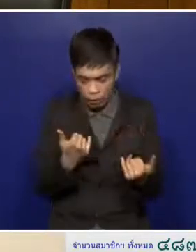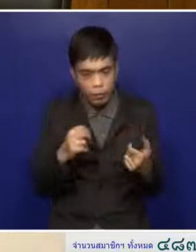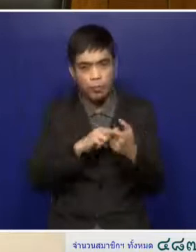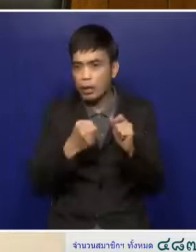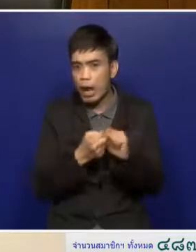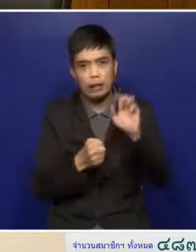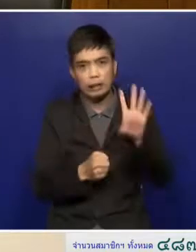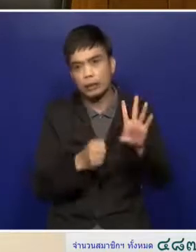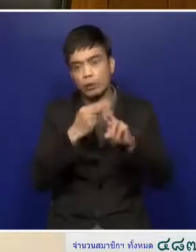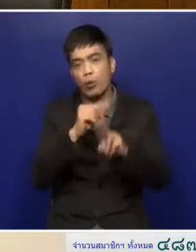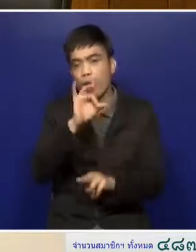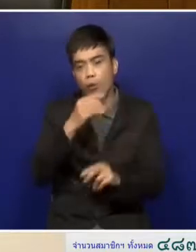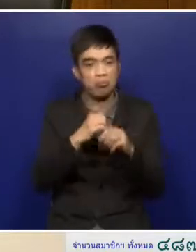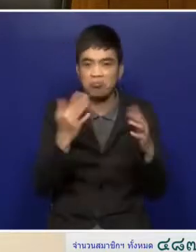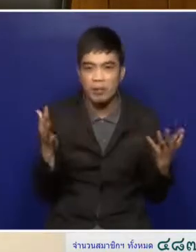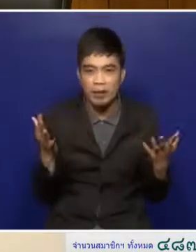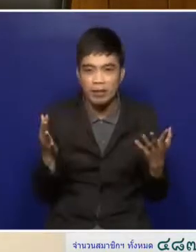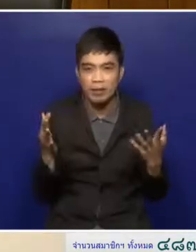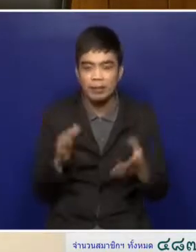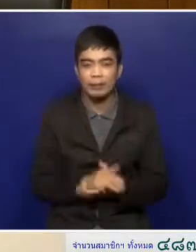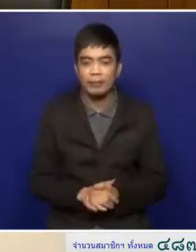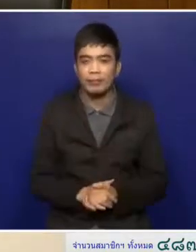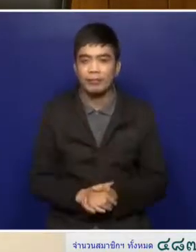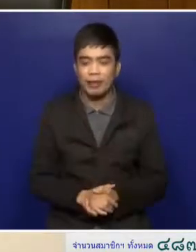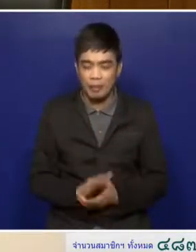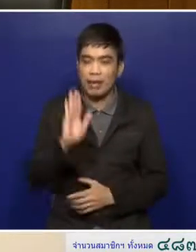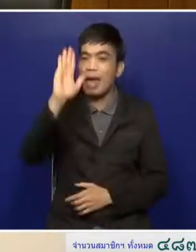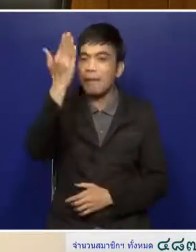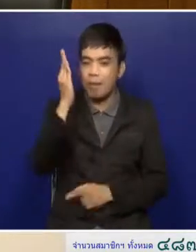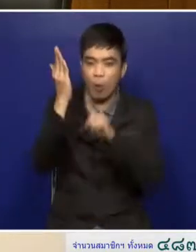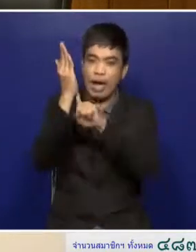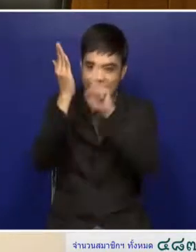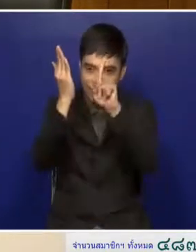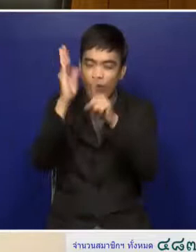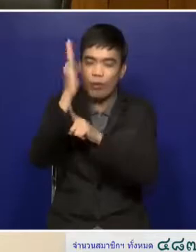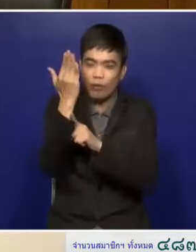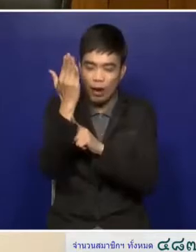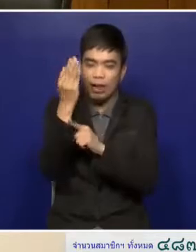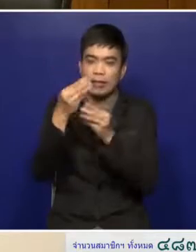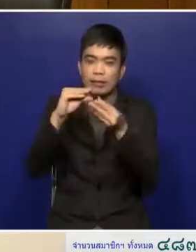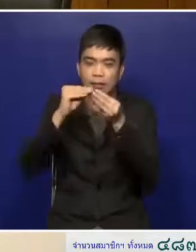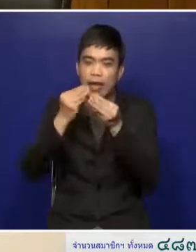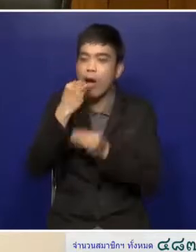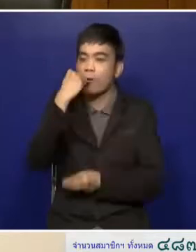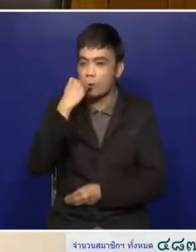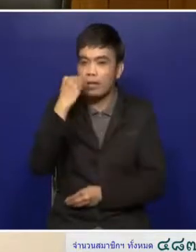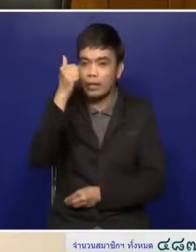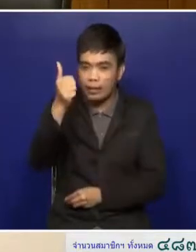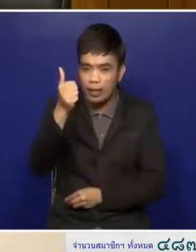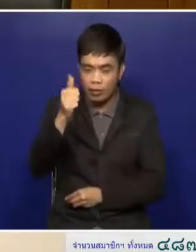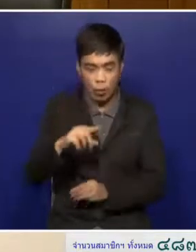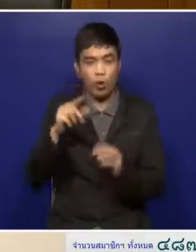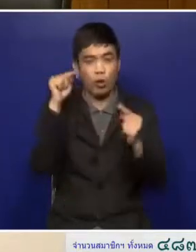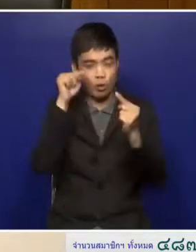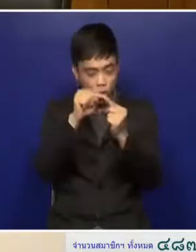ยนะครับมีเรื่องกินใบกระท่อมแต่เพียงแต่ว่าเมื่อใบกระท่อมเป็นยาเสพติดก็เลยทำให้เป็นปัญห